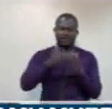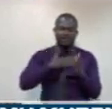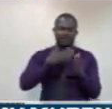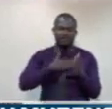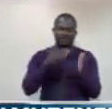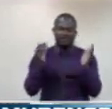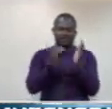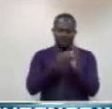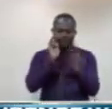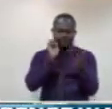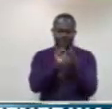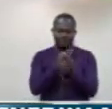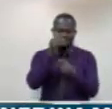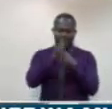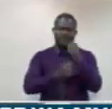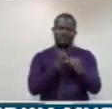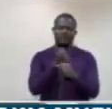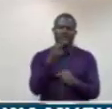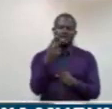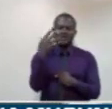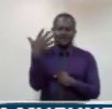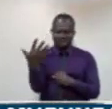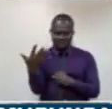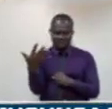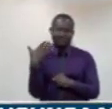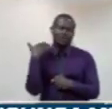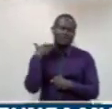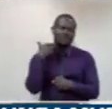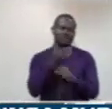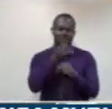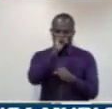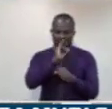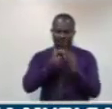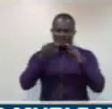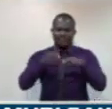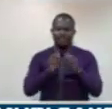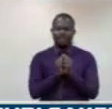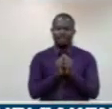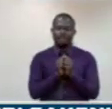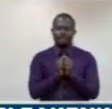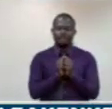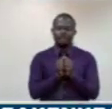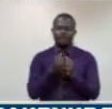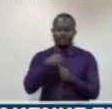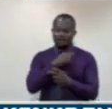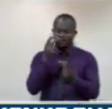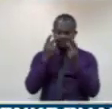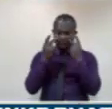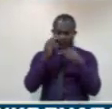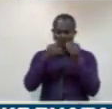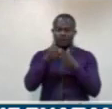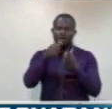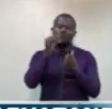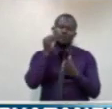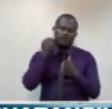bishimira kongera kubonana nyuma y'imyaka 25 genocide yakorewe abatutsi baye niko nahise mbyiboneraho nkasanga biwacu